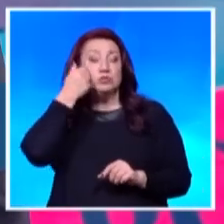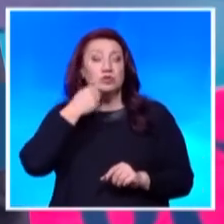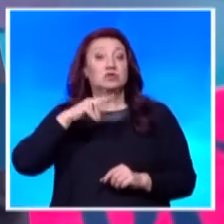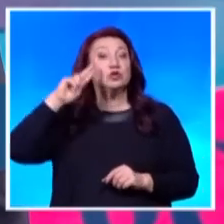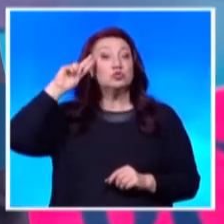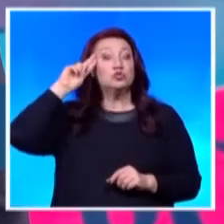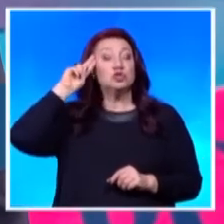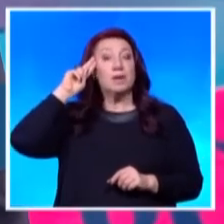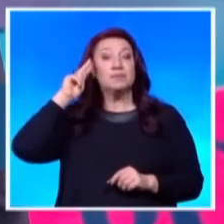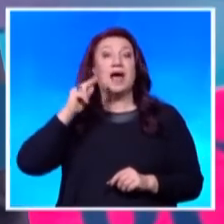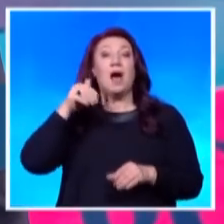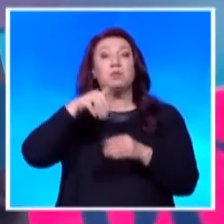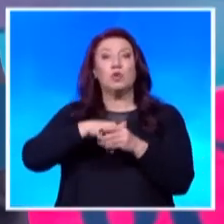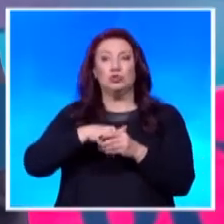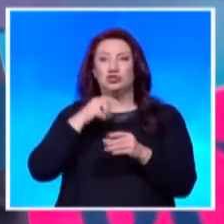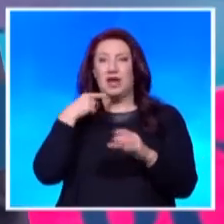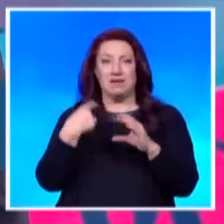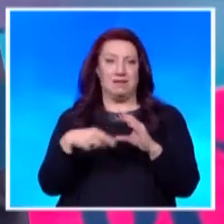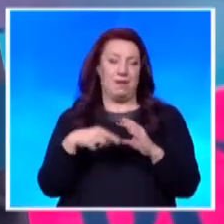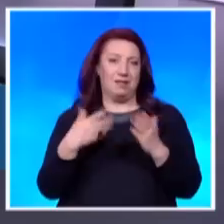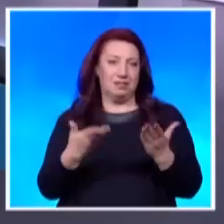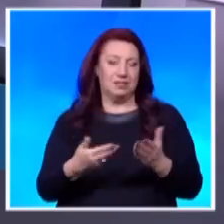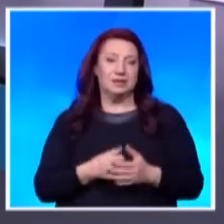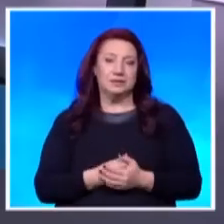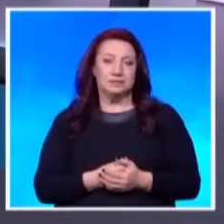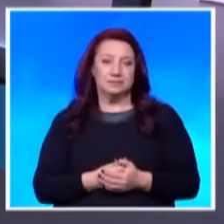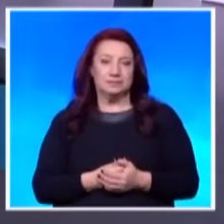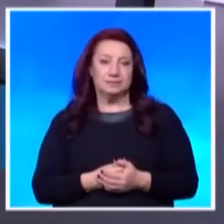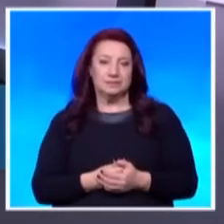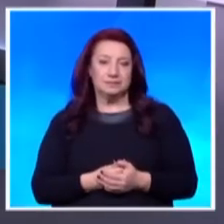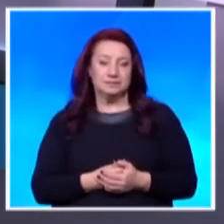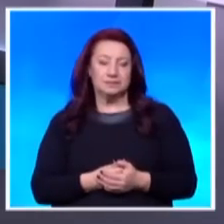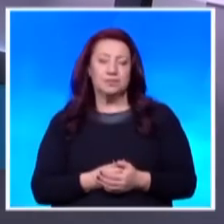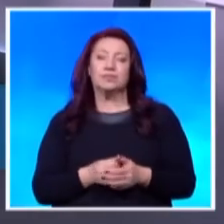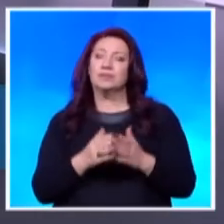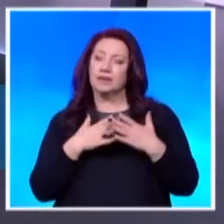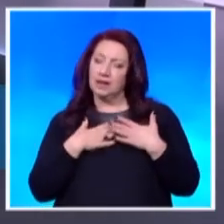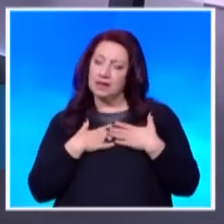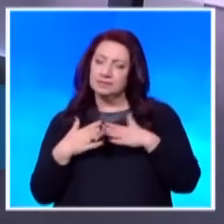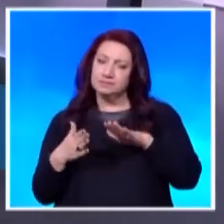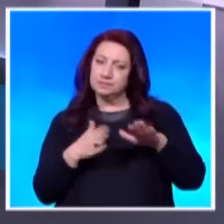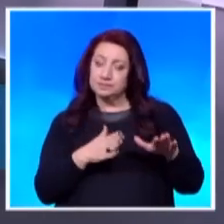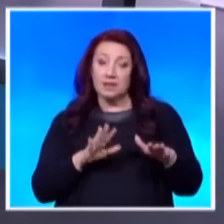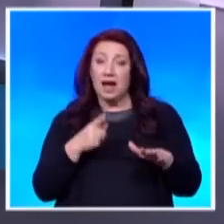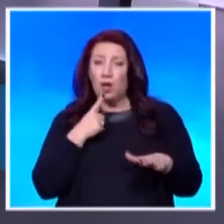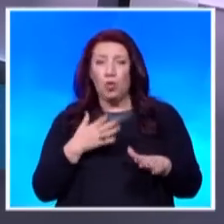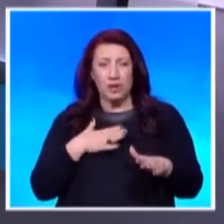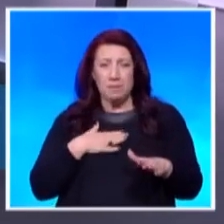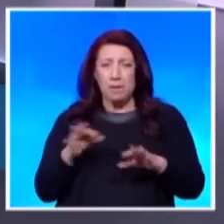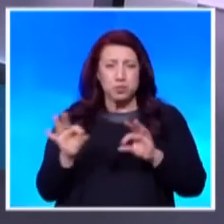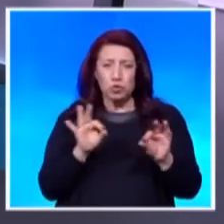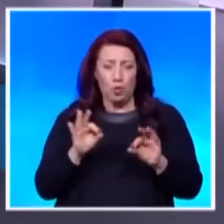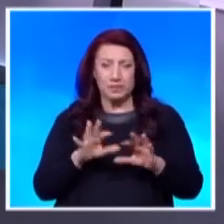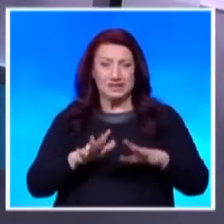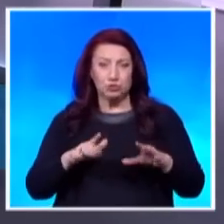използвайте публични сървъри, защото там сте атакуваеми. Да. И съвсем кратък отговор. Ако има такава атака и преди изборите, как да се реагира? И